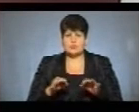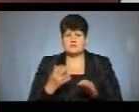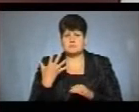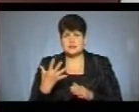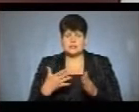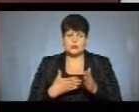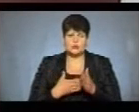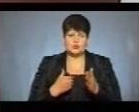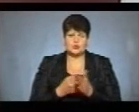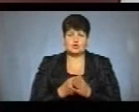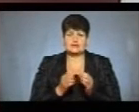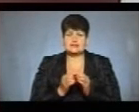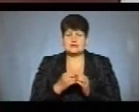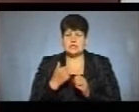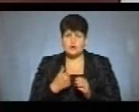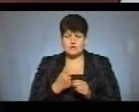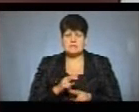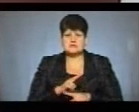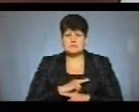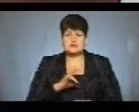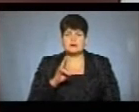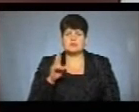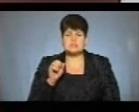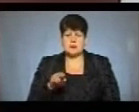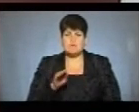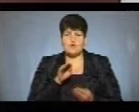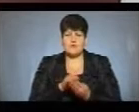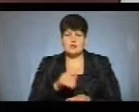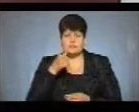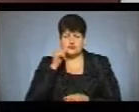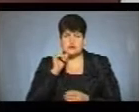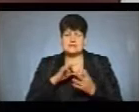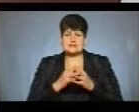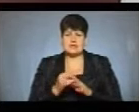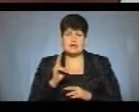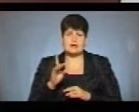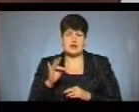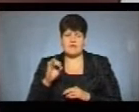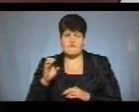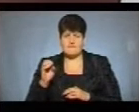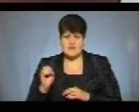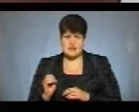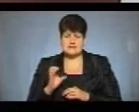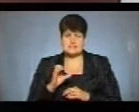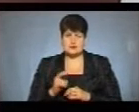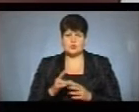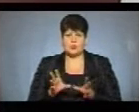до 10 років. Загиблу Наталію Цар поховали вчора у селі Криве Скалецької об'єднаної територіальної